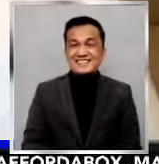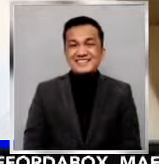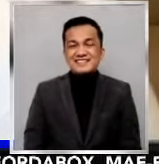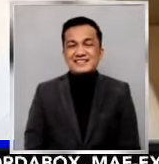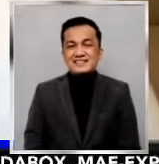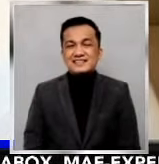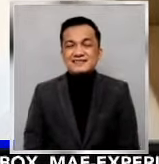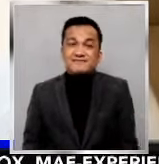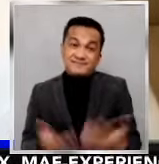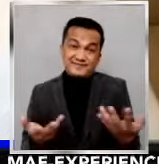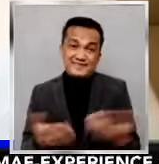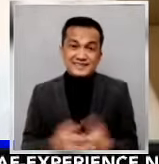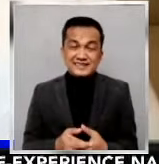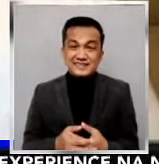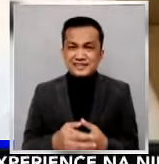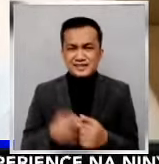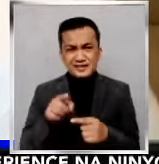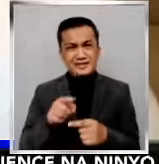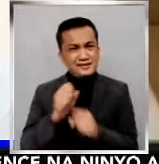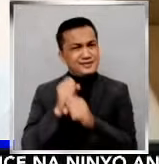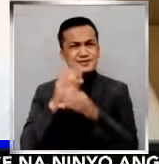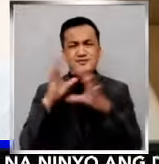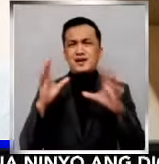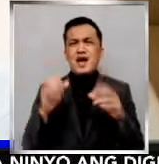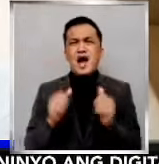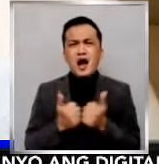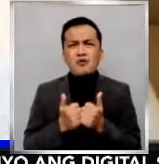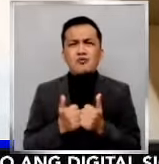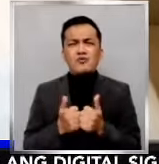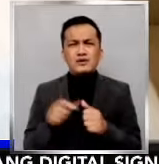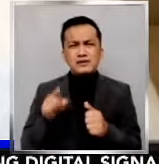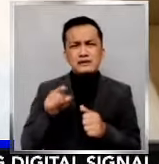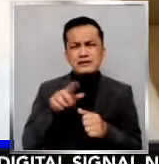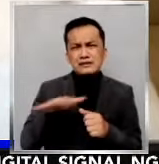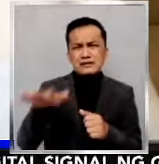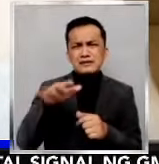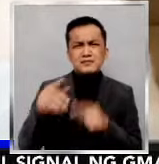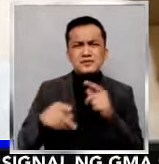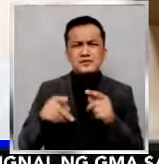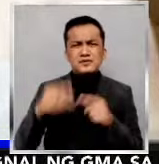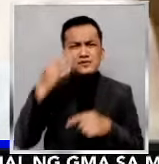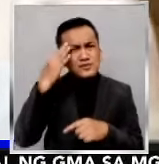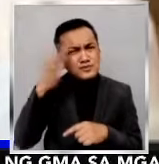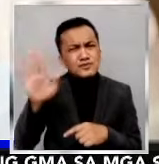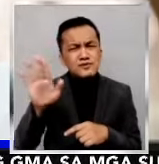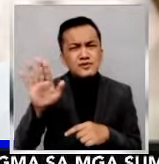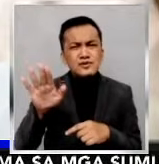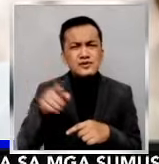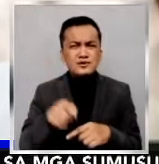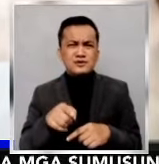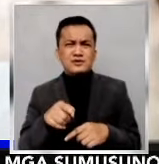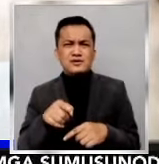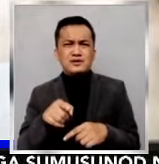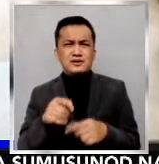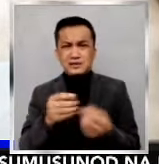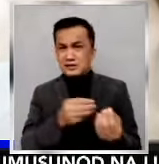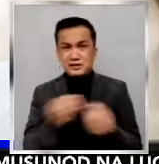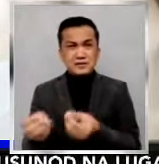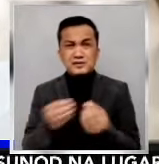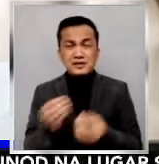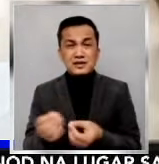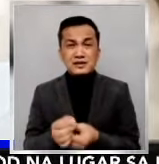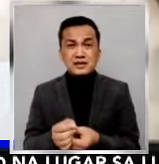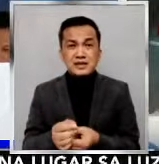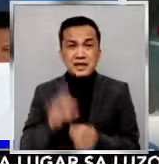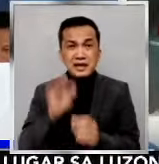Can you imagine, how can these people not know? You're giving 8.7 billion